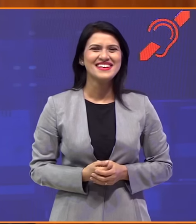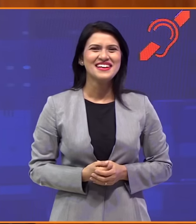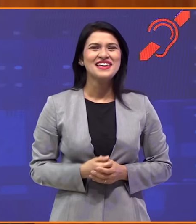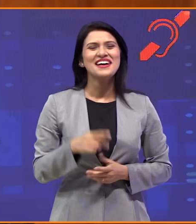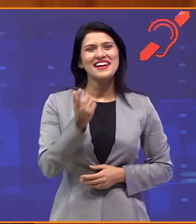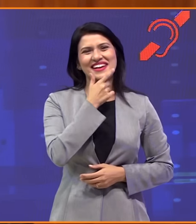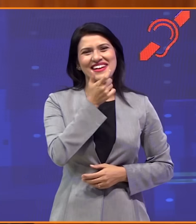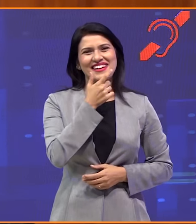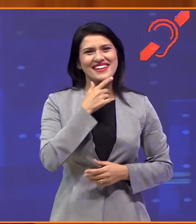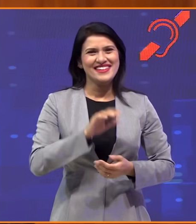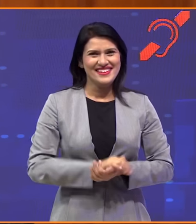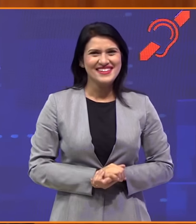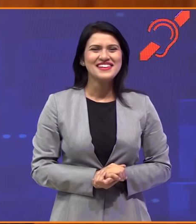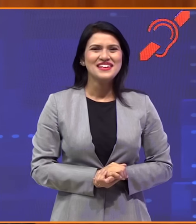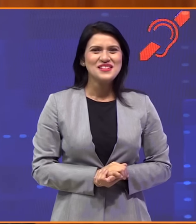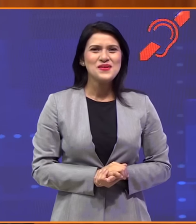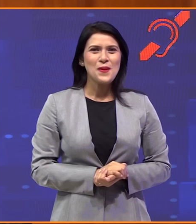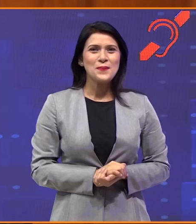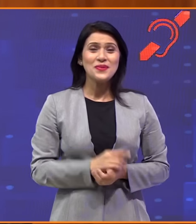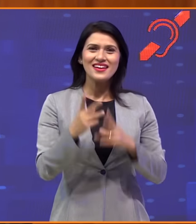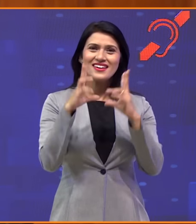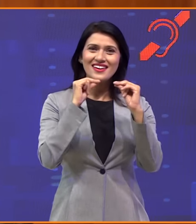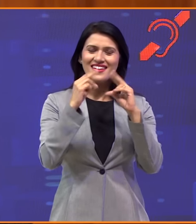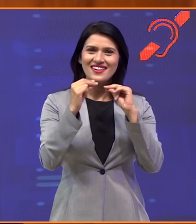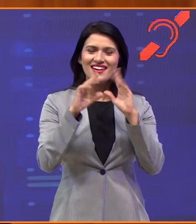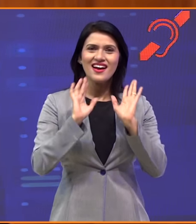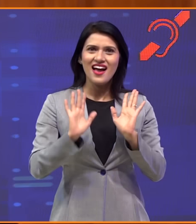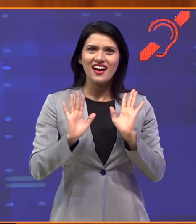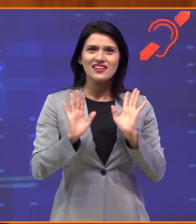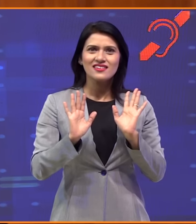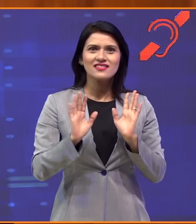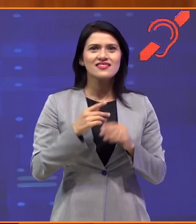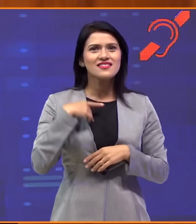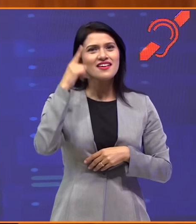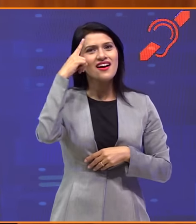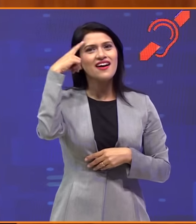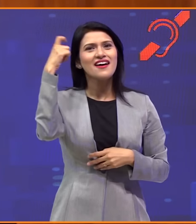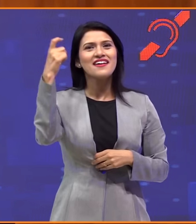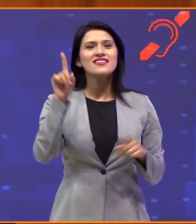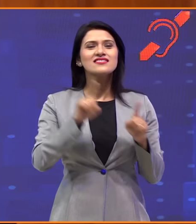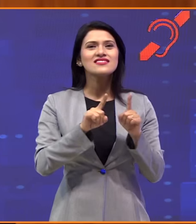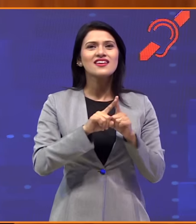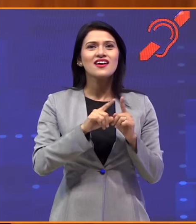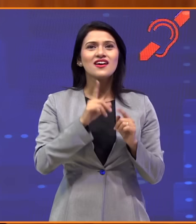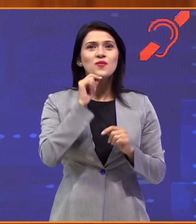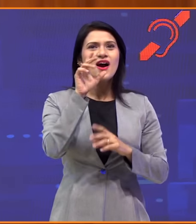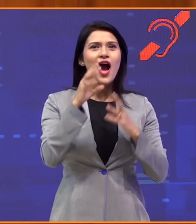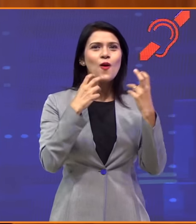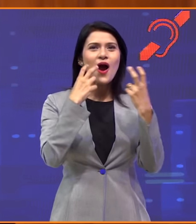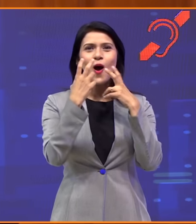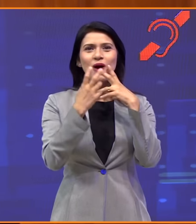गए उसके बाद जो भी वो बोल रहे थे ऐसा लग रहा था कि जैसे मैं सपना देख रहा हूं कि कोई